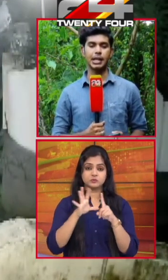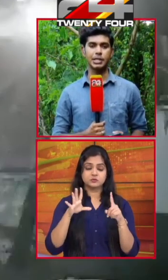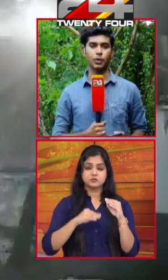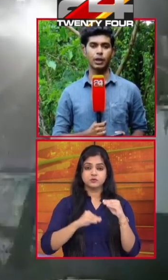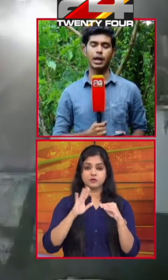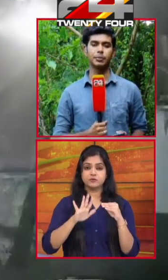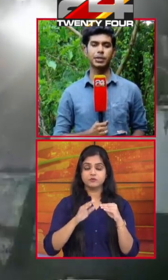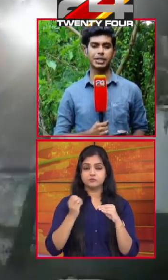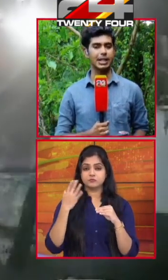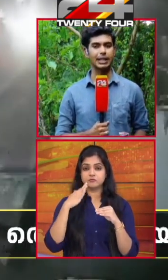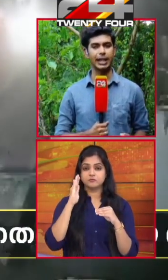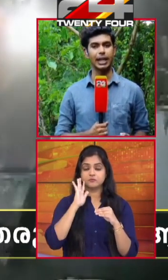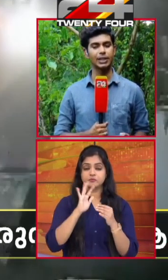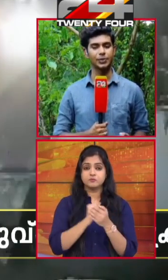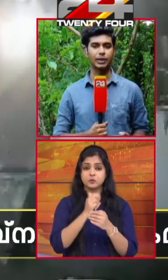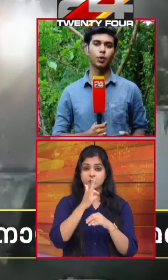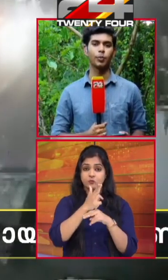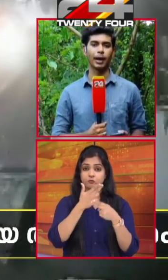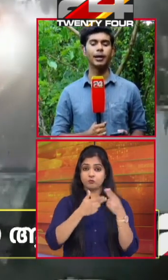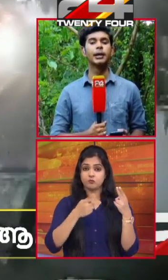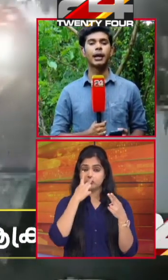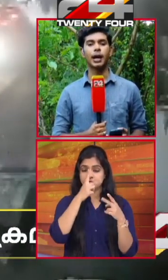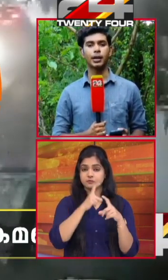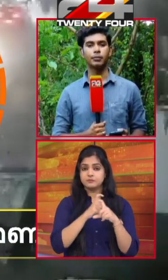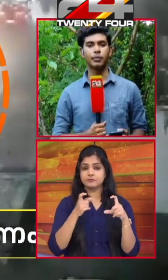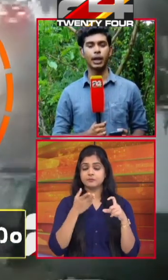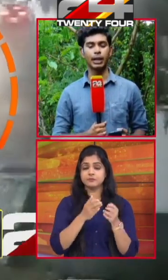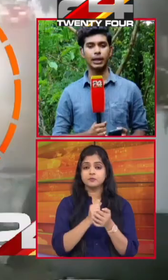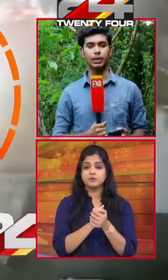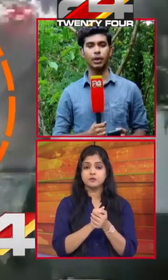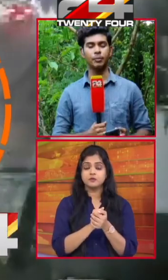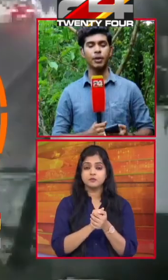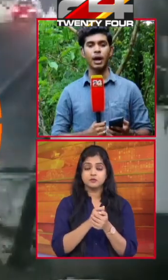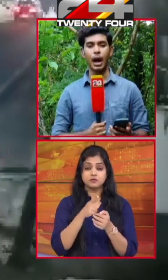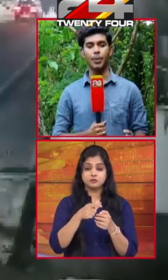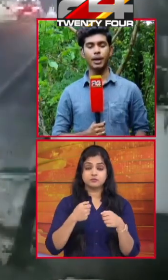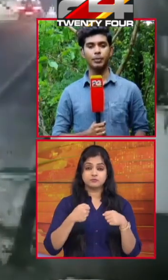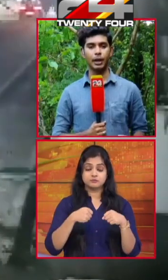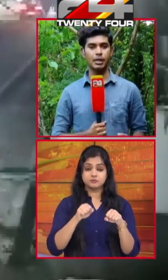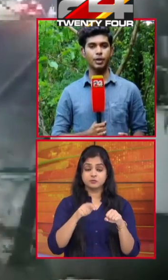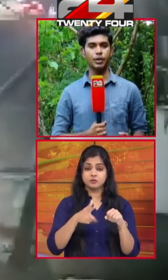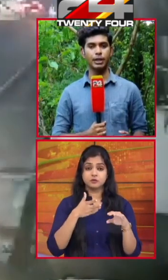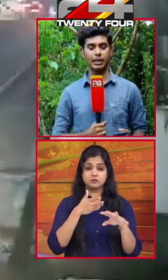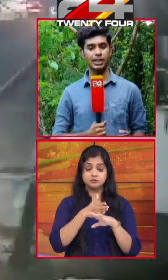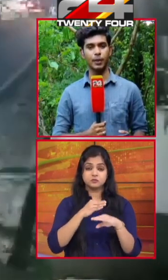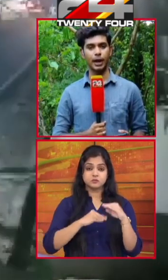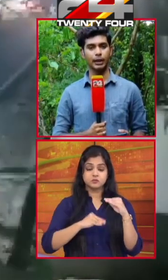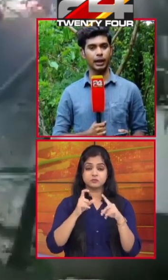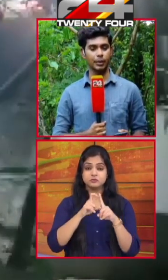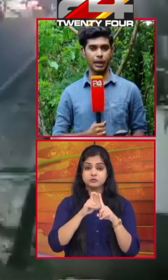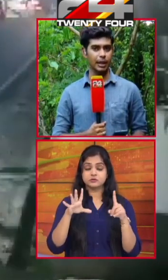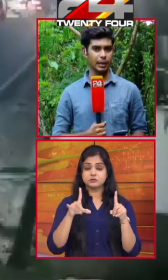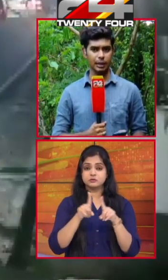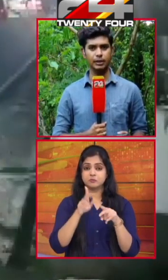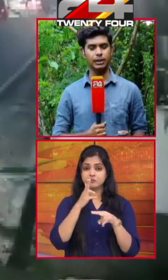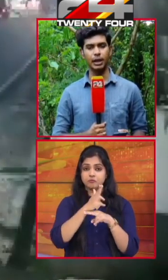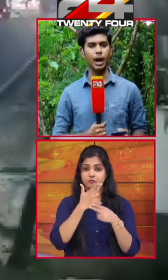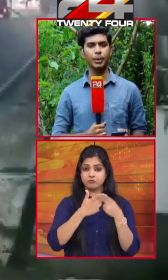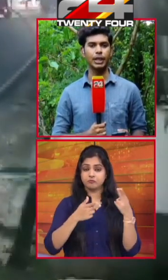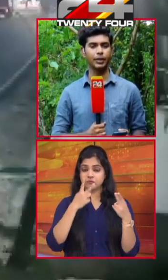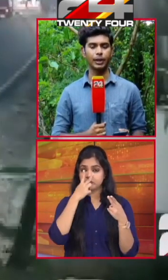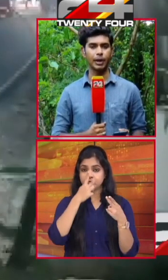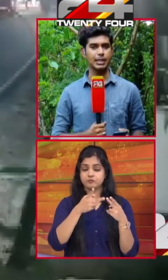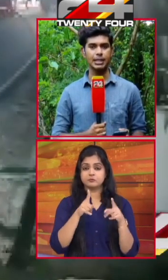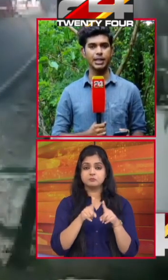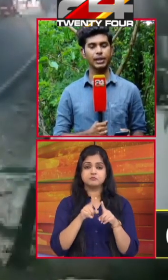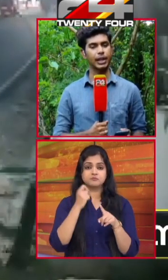നമുക്ക് അറിയാൻ സാധിച്ചിട്ടുള്ളത്. കാരണം ദൃശ്യങ്ങളിൽ തന്നെ അത് വ്യക്തവുമാണ്. കാരണം എത്രത്തോളം അപകടം നിറഞ്ഞ ഒരു ദൃശ്യമാണ് എന്നുള്ളത് നമുക്ക് ഈ ചിത്രം